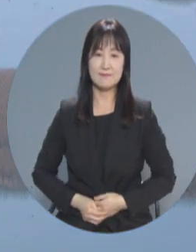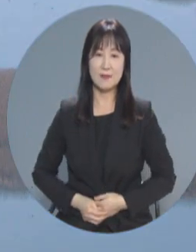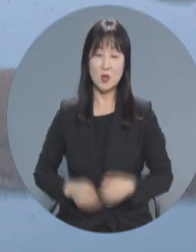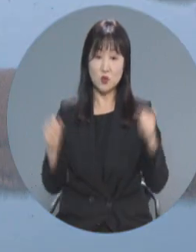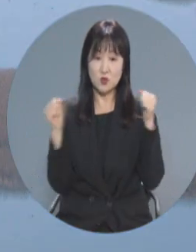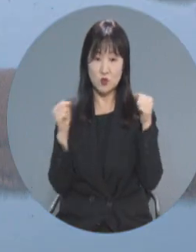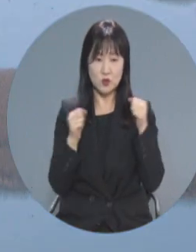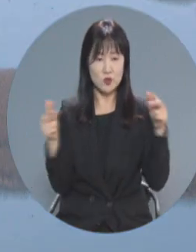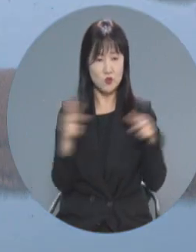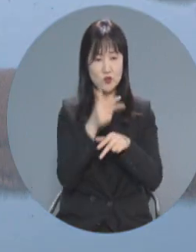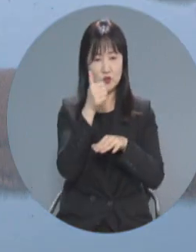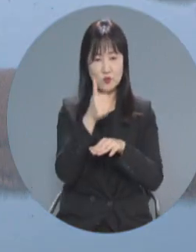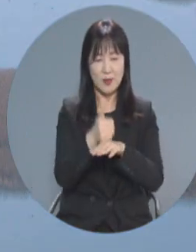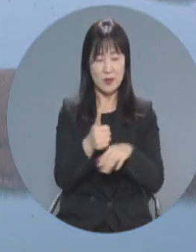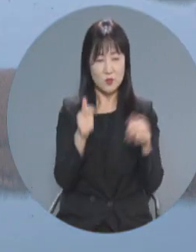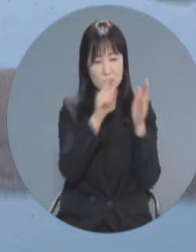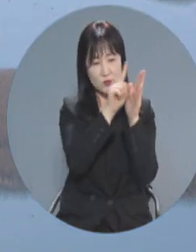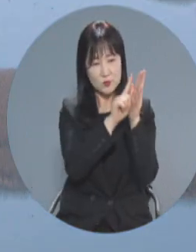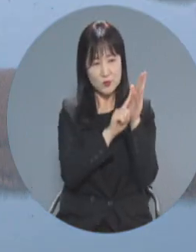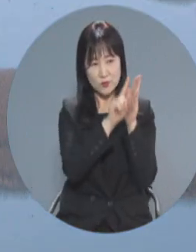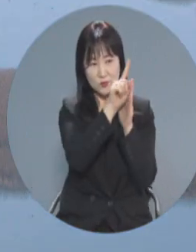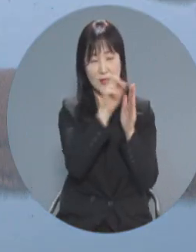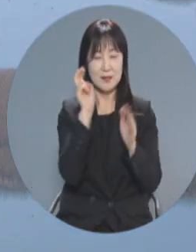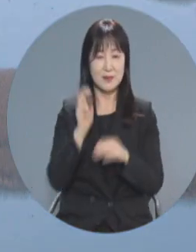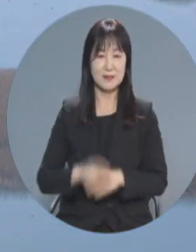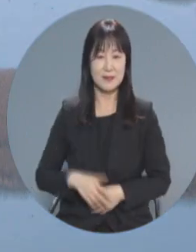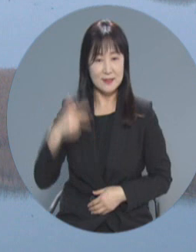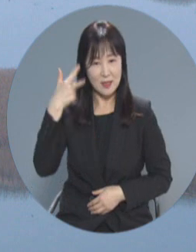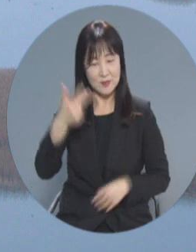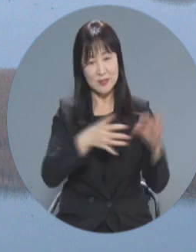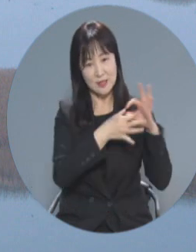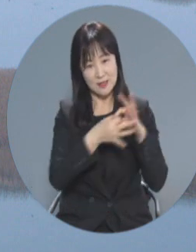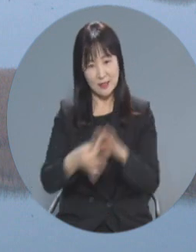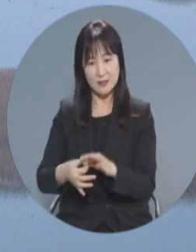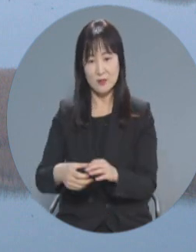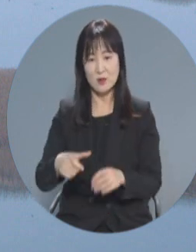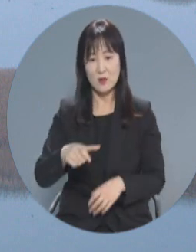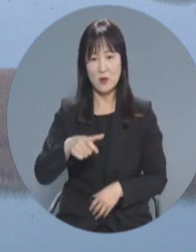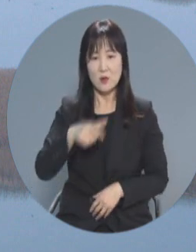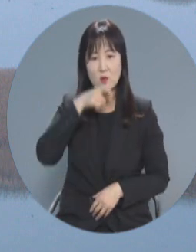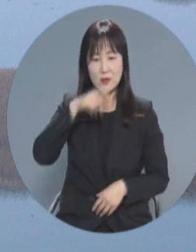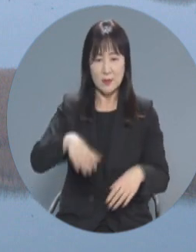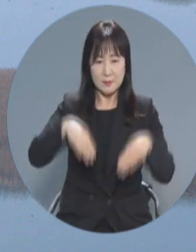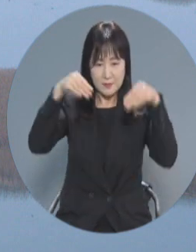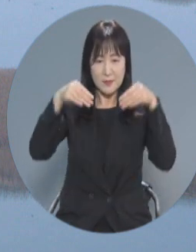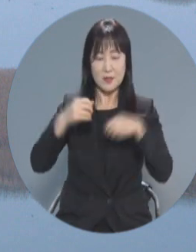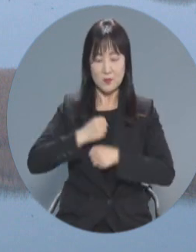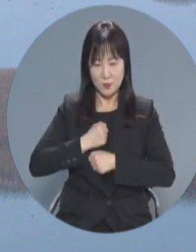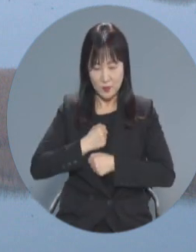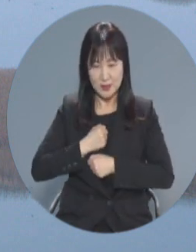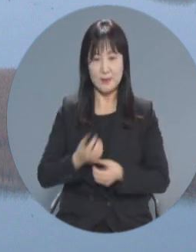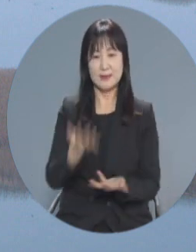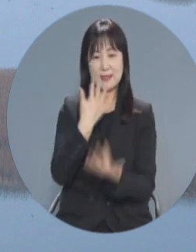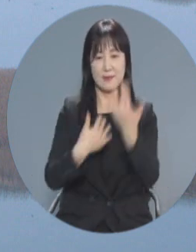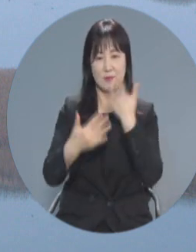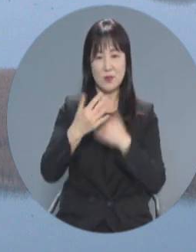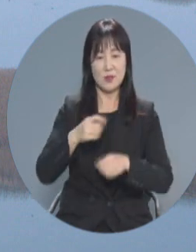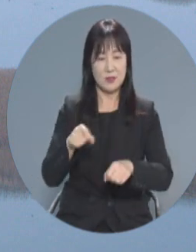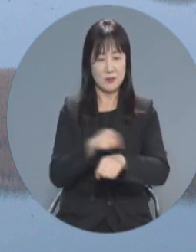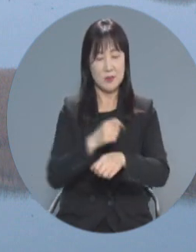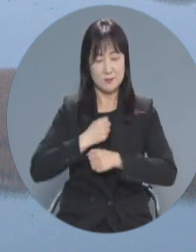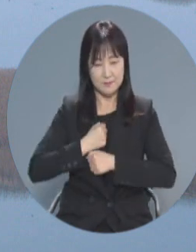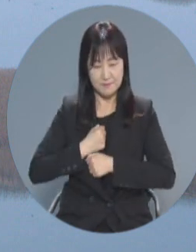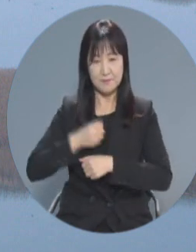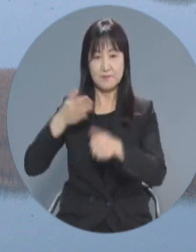쉬는 주말에 다소 누그러 지겠습니다 다음 초까지 계속해서 건조한 날씨는 이어질 것으로 예상돼 산불 등 각종